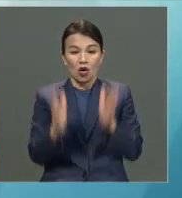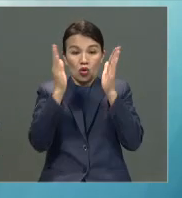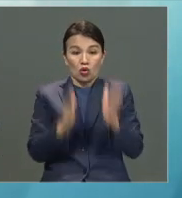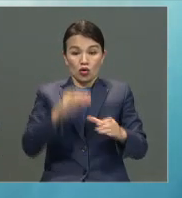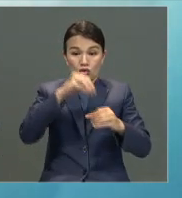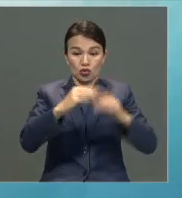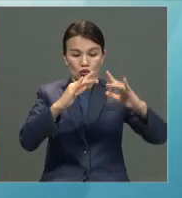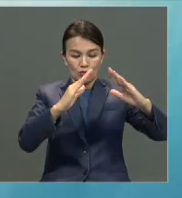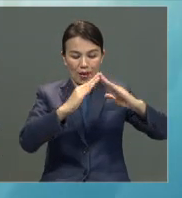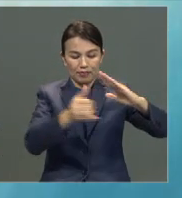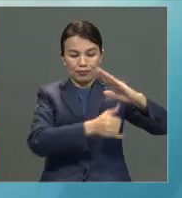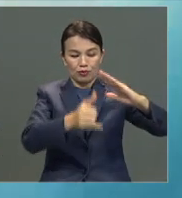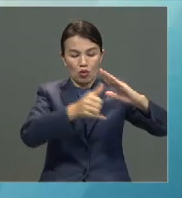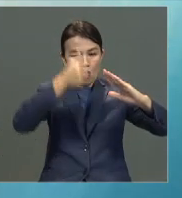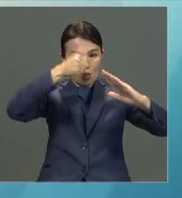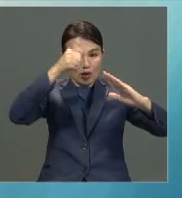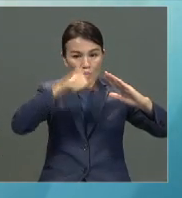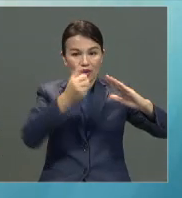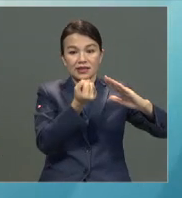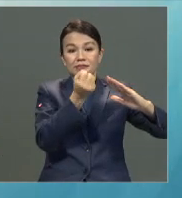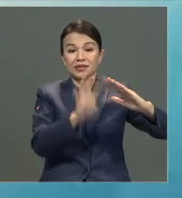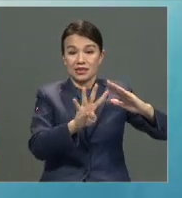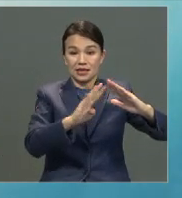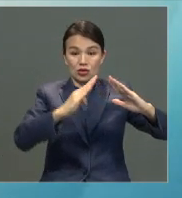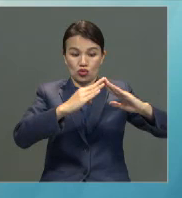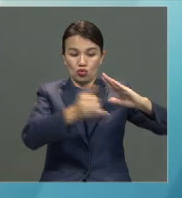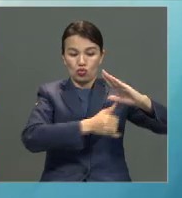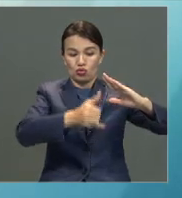เปอร์เซ็นต์เท่านั้นเองเพราะฉะนั้นการที่เราให้คนอยู่ในเศษwarrantyน 14วันนี้ก็ถือว่าน่าจะมั่นใจได้นะครับกับระบบที่เราคอยดูแลกันอยู่อย่างนี้นะครับ